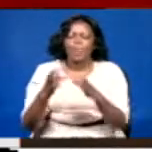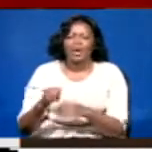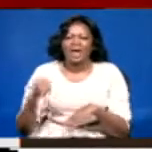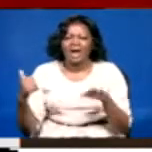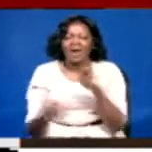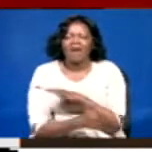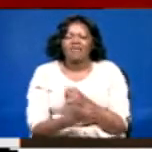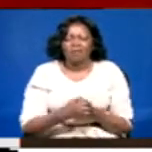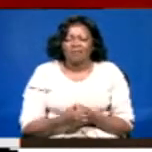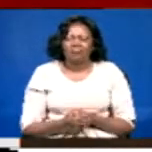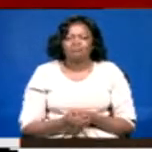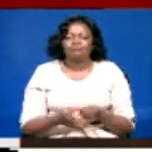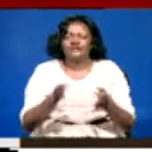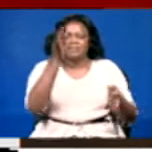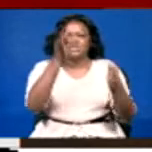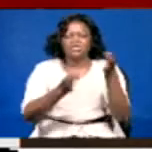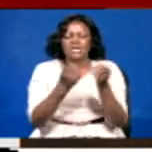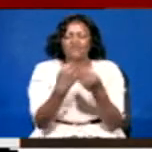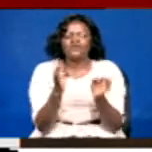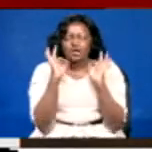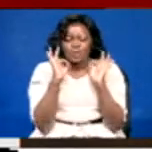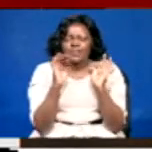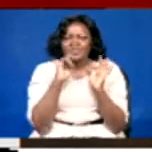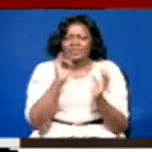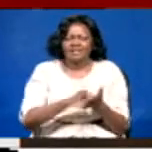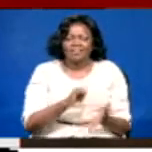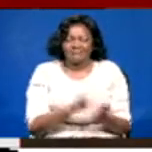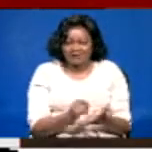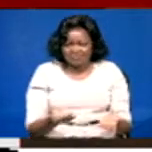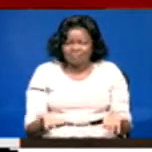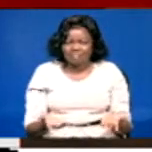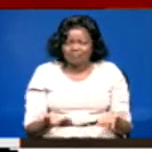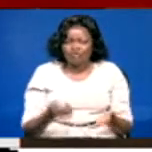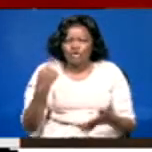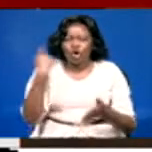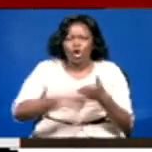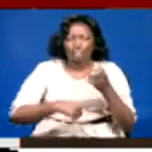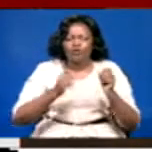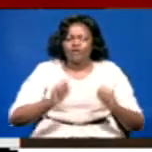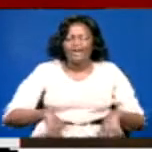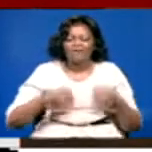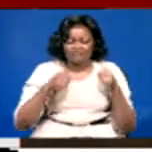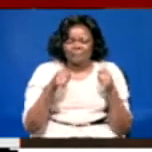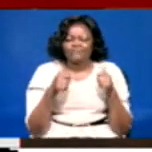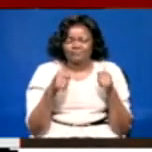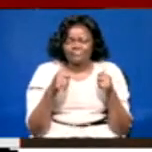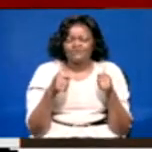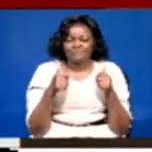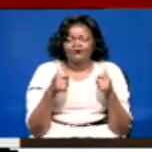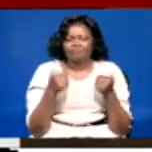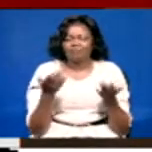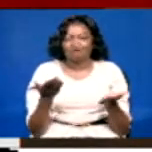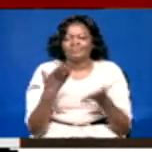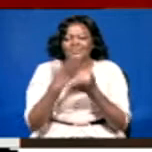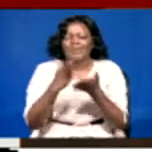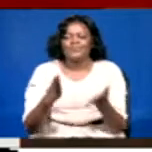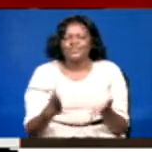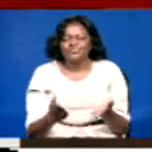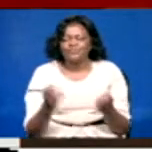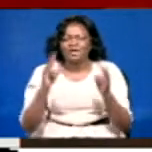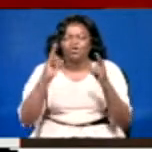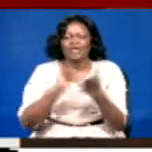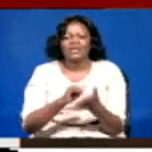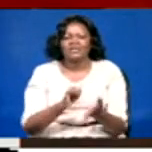mwavuli wa Justice and Freedom yamesema kiwango cha gharama ya maisha na msukosuko wa kiuchumi ni baadhi ya masuala